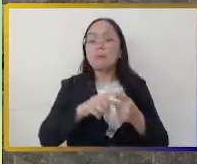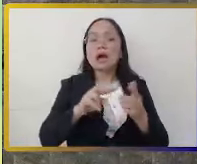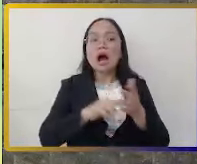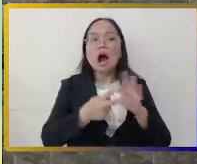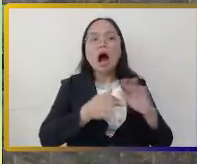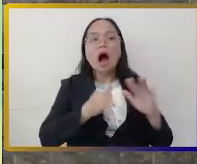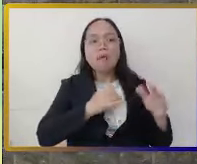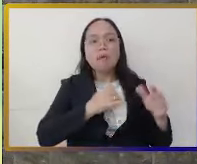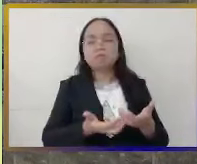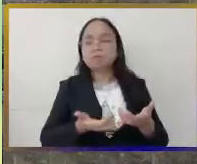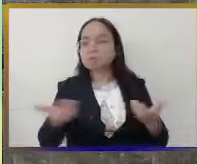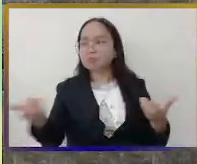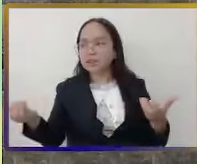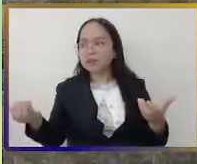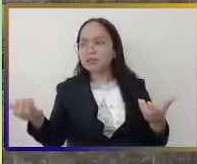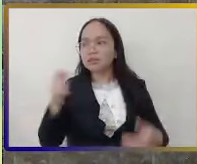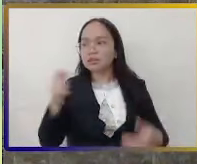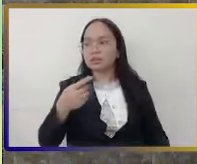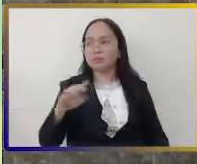thee.